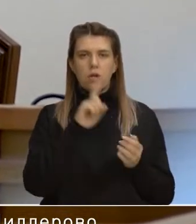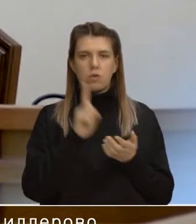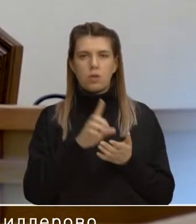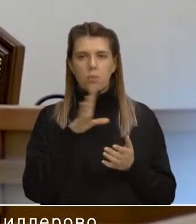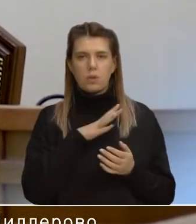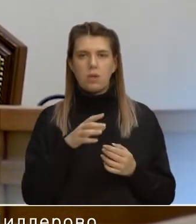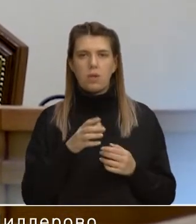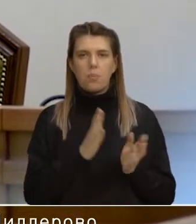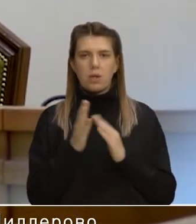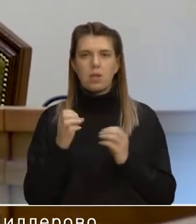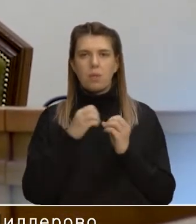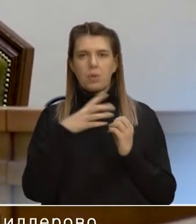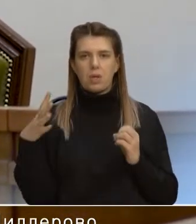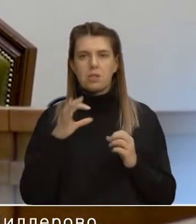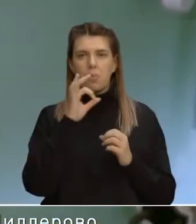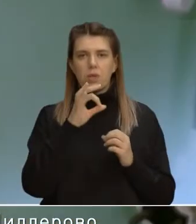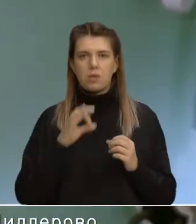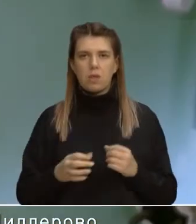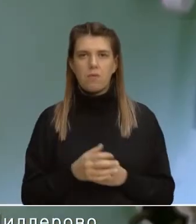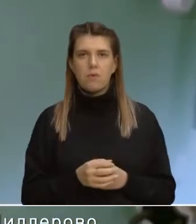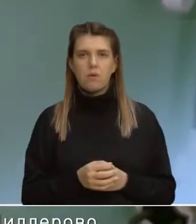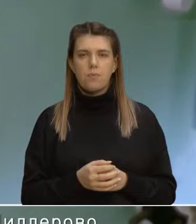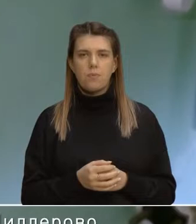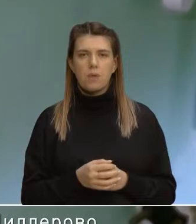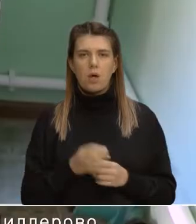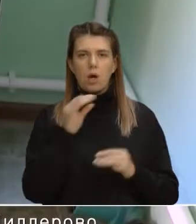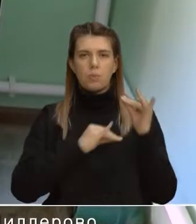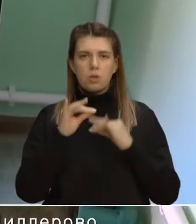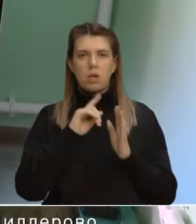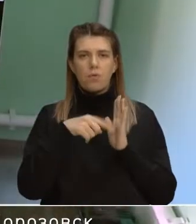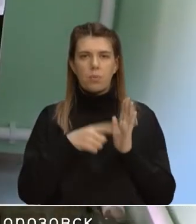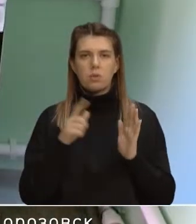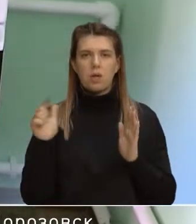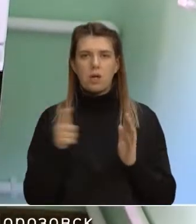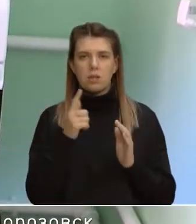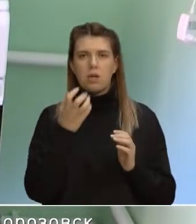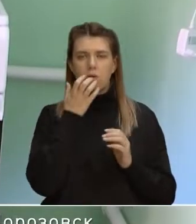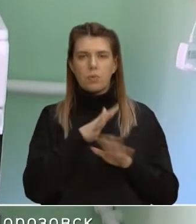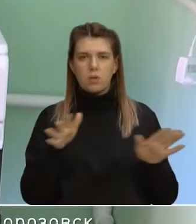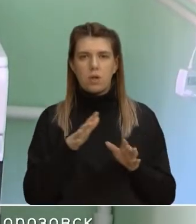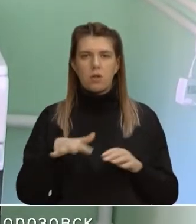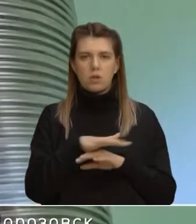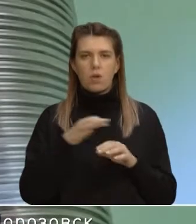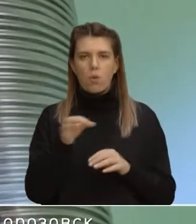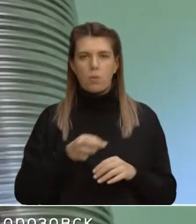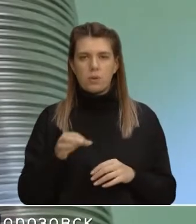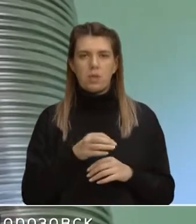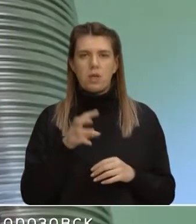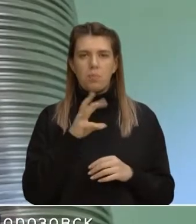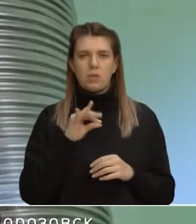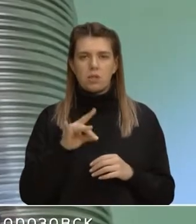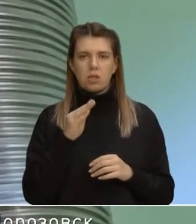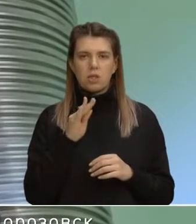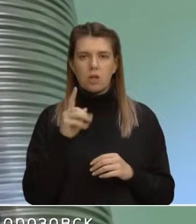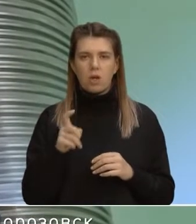должны иметь в области порядка 15%. Обсудили вопросы газификации и теплоснабжения населения области. Министр